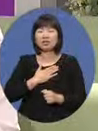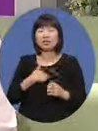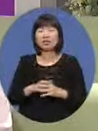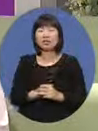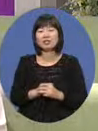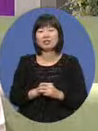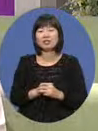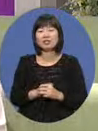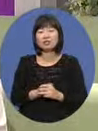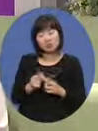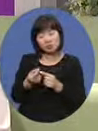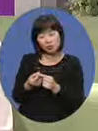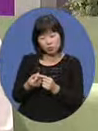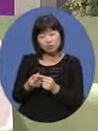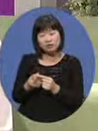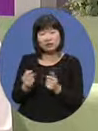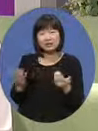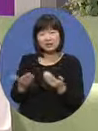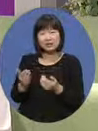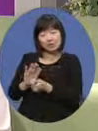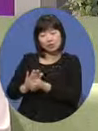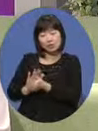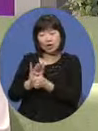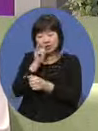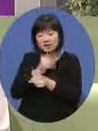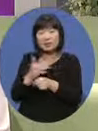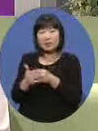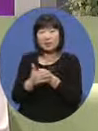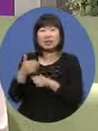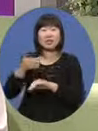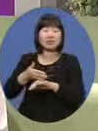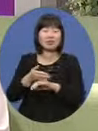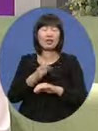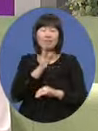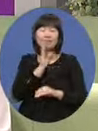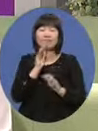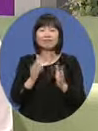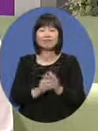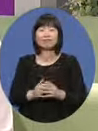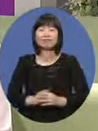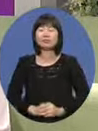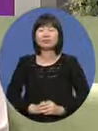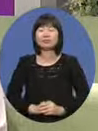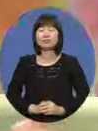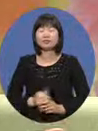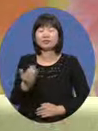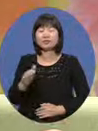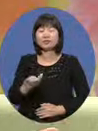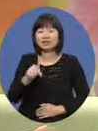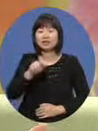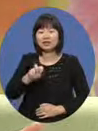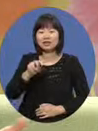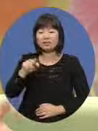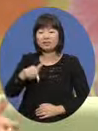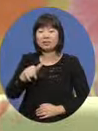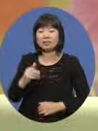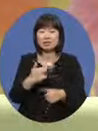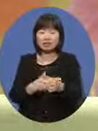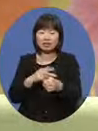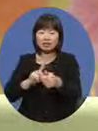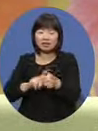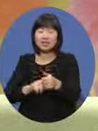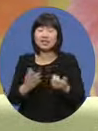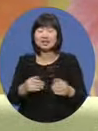조금 할 수 있고 그것으로도 좀 감사하다는 생각이 좀 들어요. 네. 예. 근데 김숙희 선생님은 일